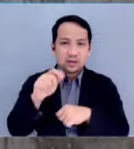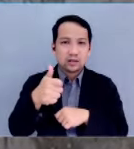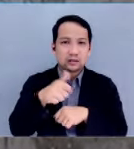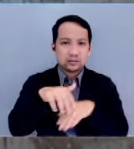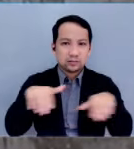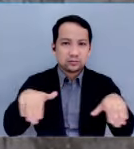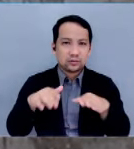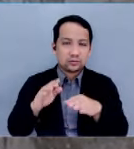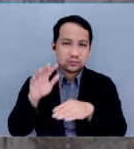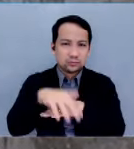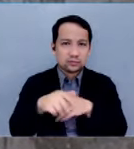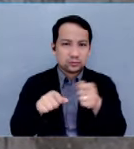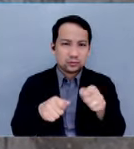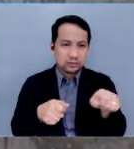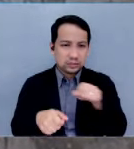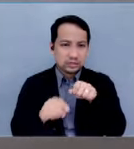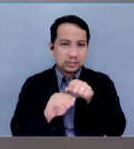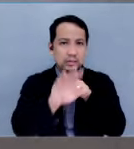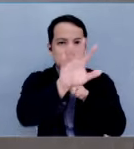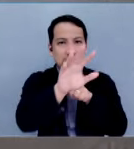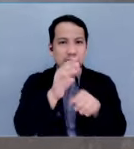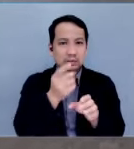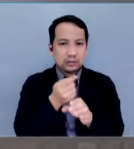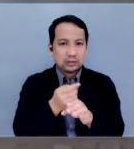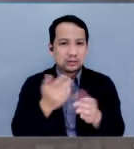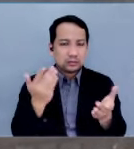rumesponde para maapula ang apoy.